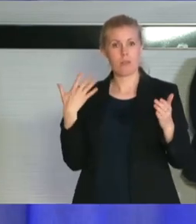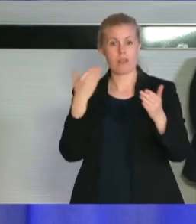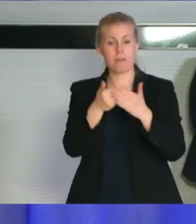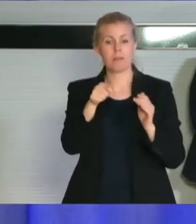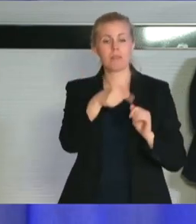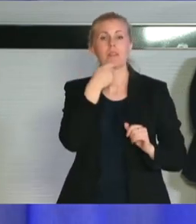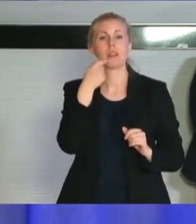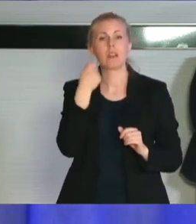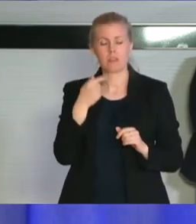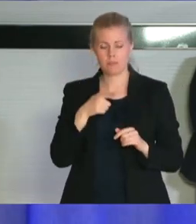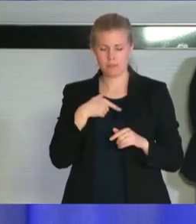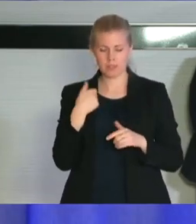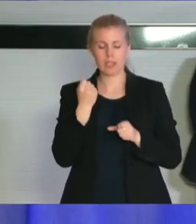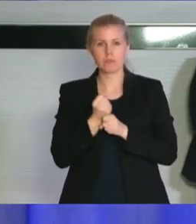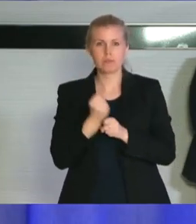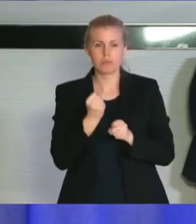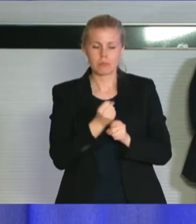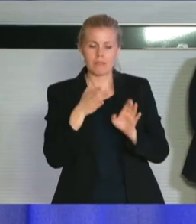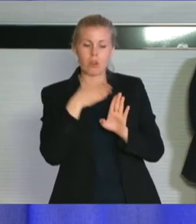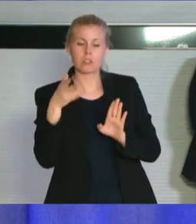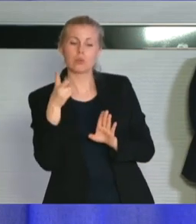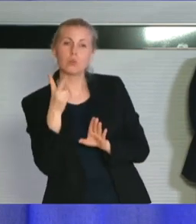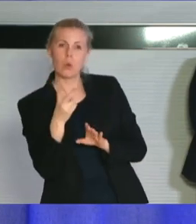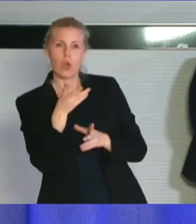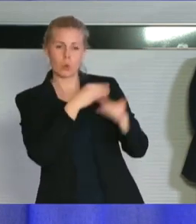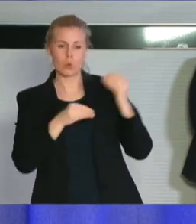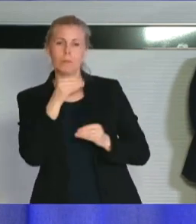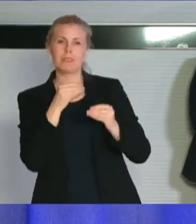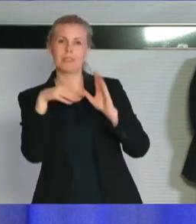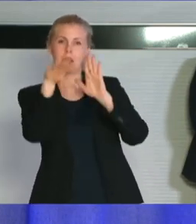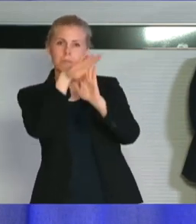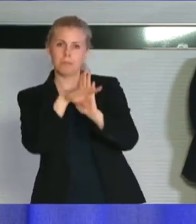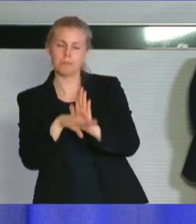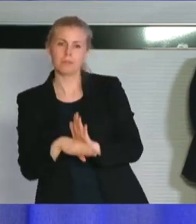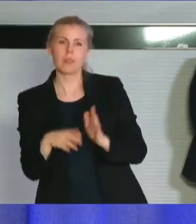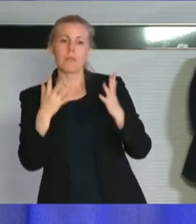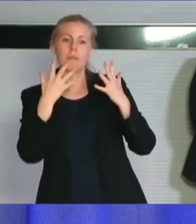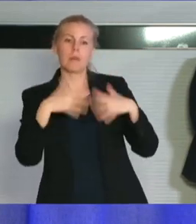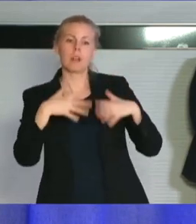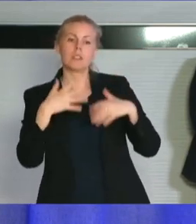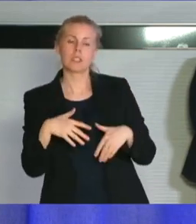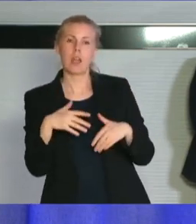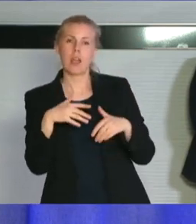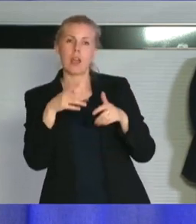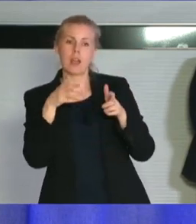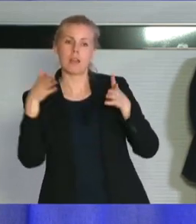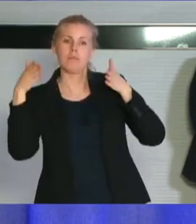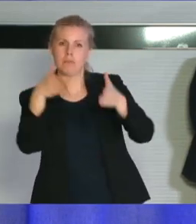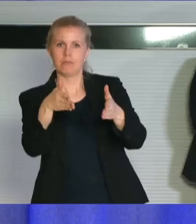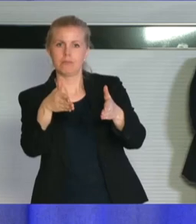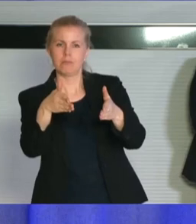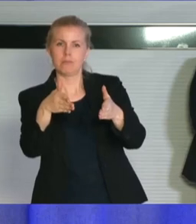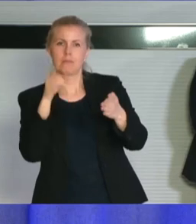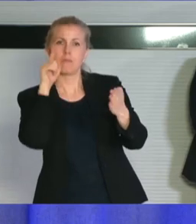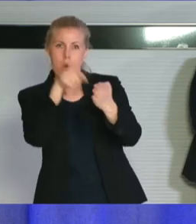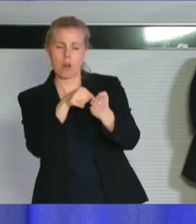jobber vi med det som vi da kalte fase 2 i vårt økonomiske opplegg, nemlig de bransjemessige rettete områdene. Og da går vi jo nettopp detaljert